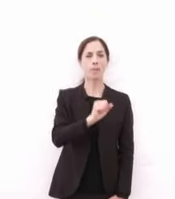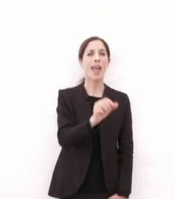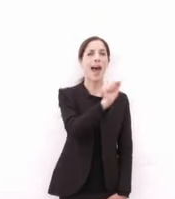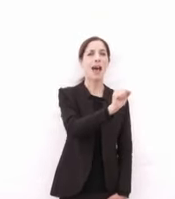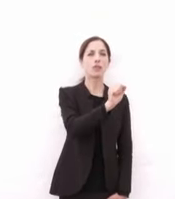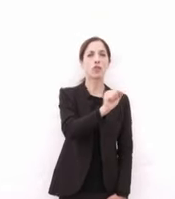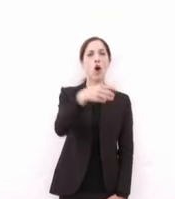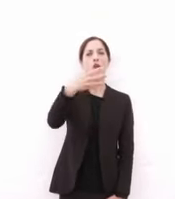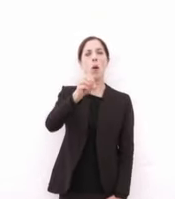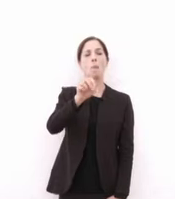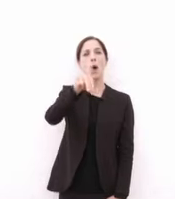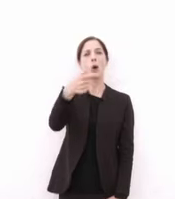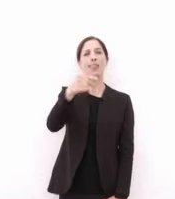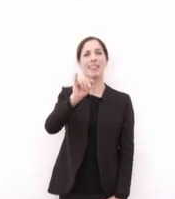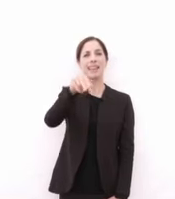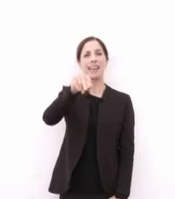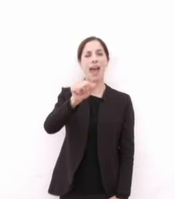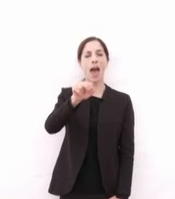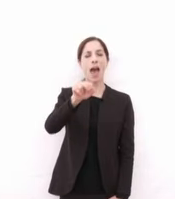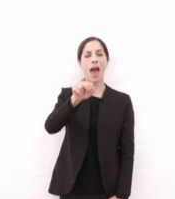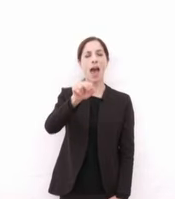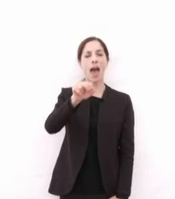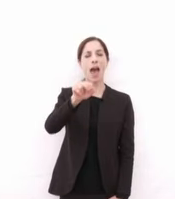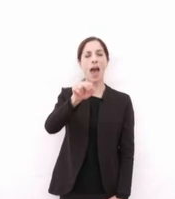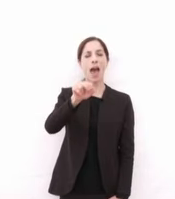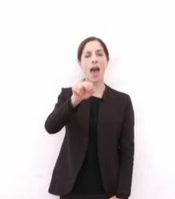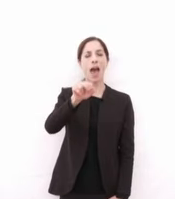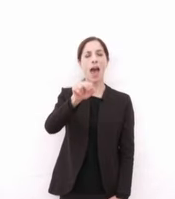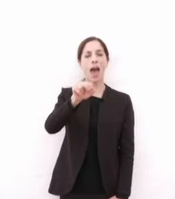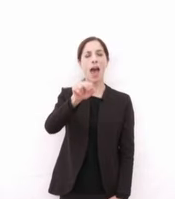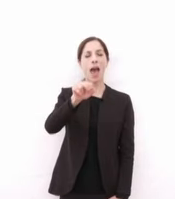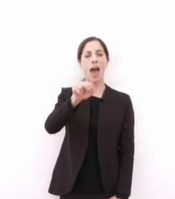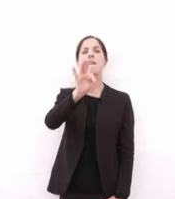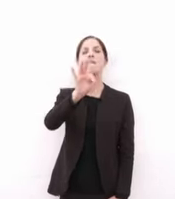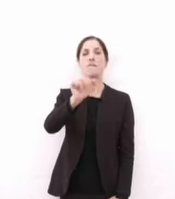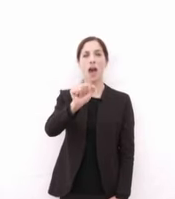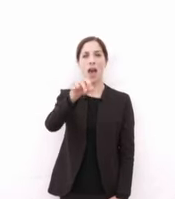Antonio Montinaro, Vito Schifani,